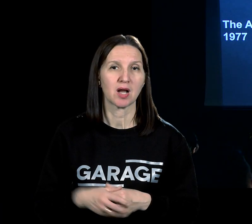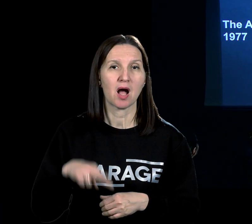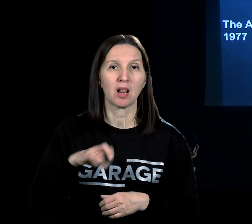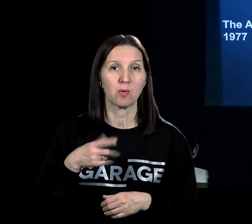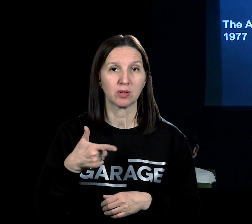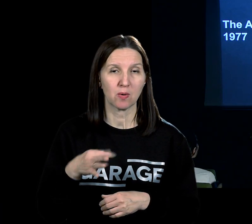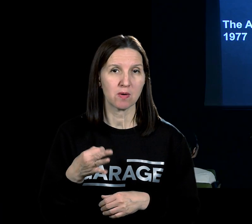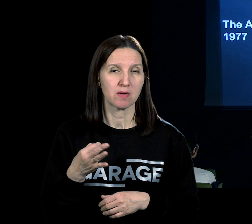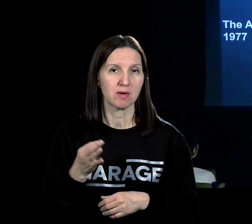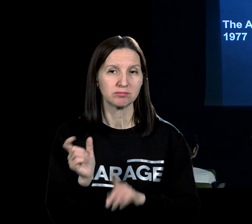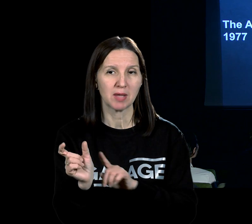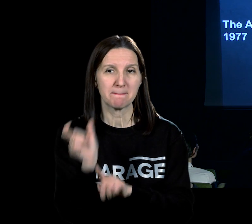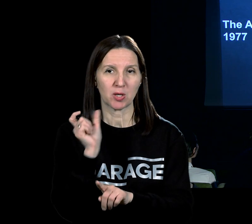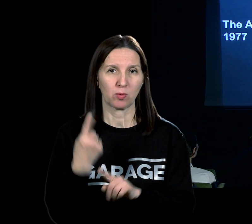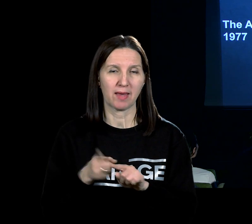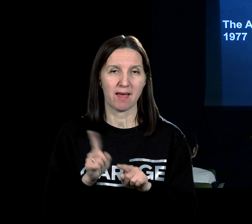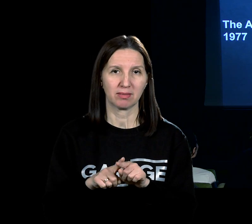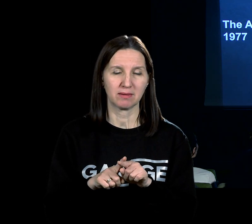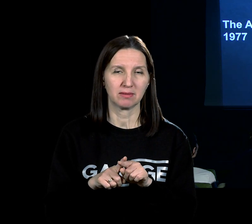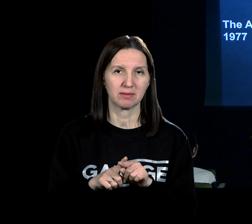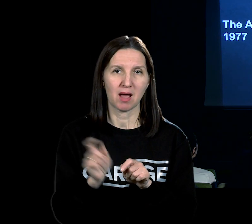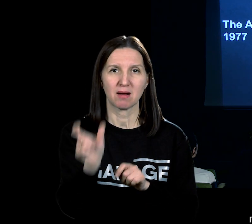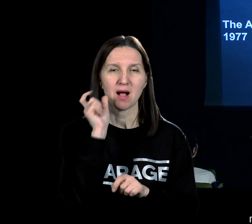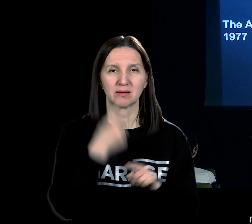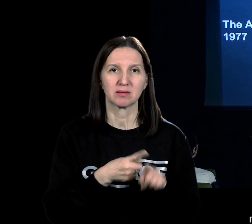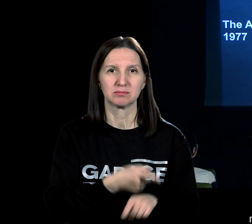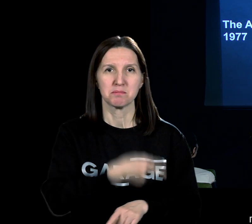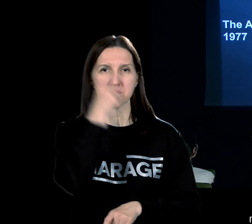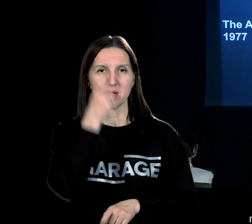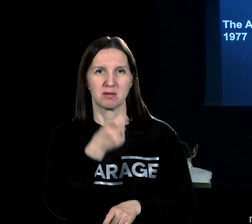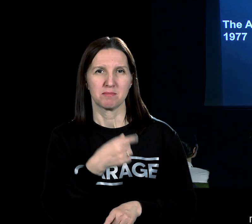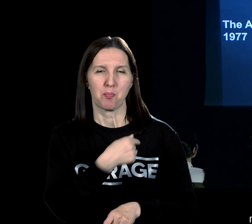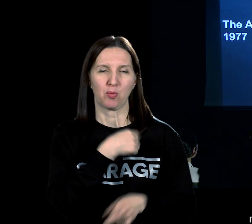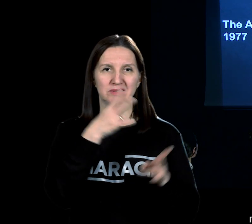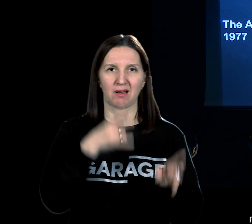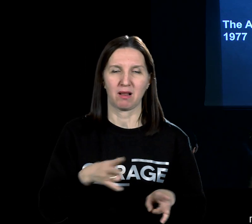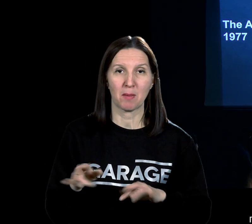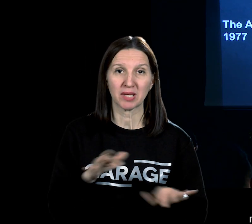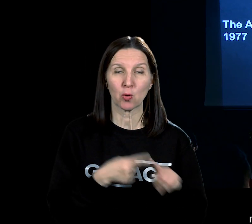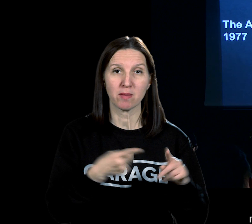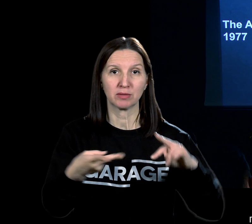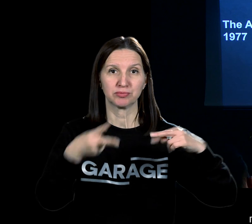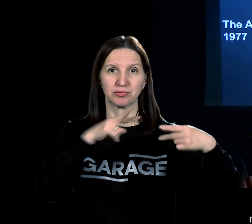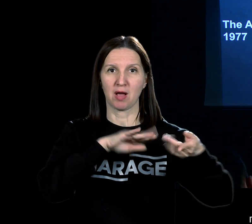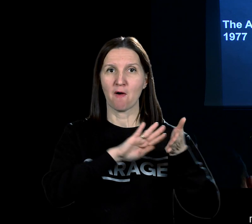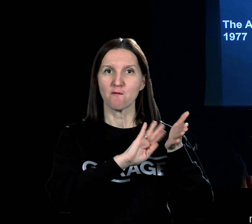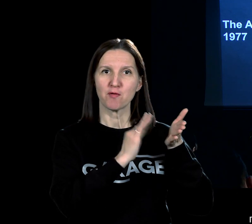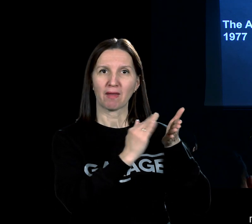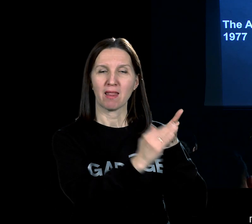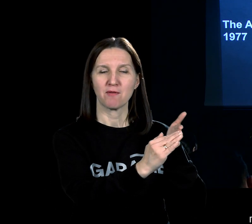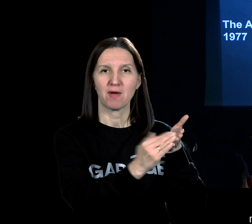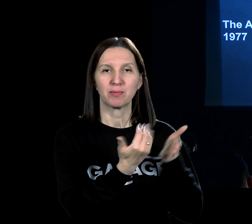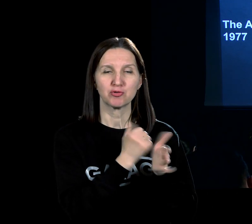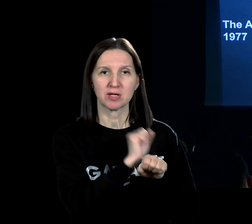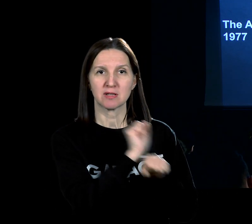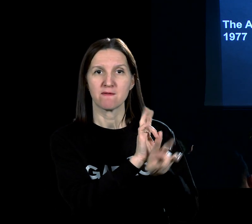Лонго берет вот этот кадр с подстреленным героем, превращает его в рельеф и замораживает его во времени, потому что мы не видим,